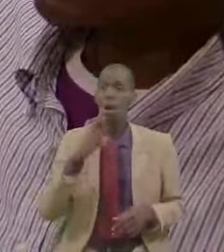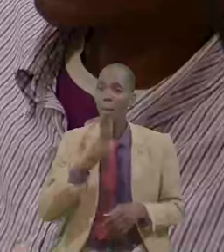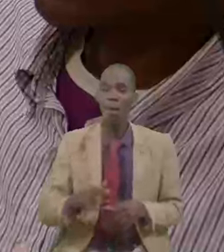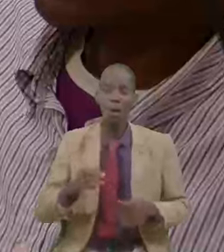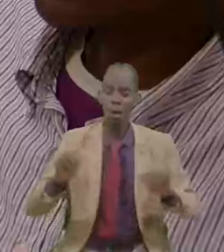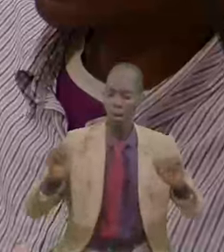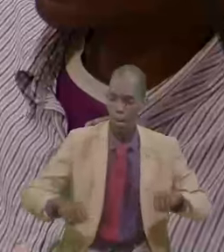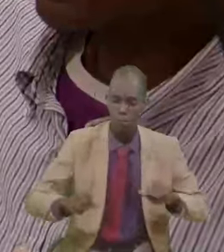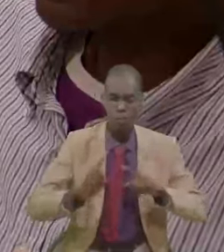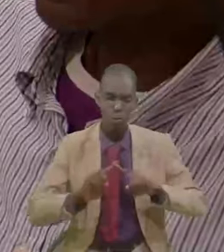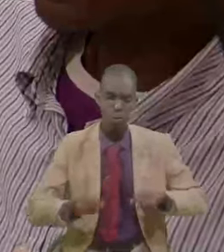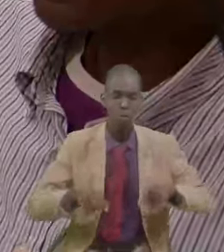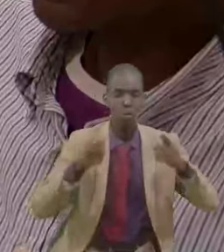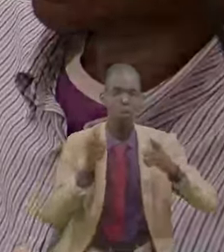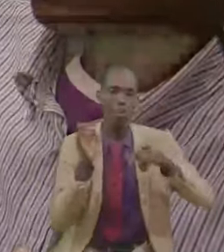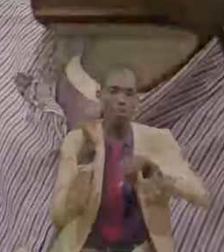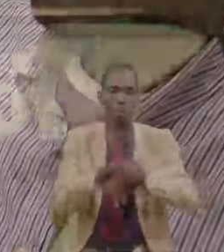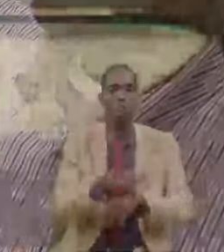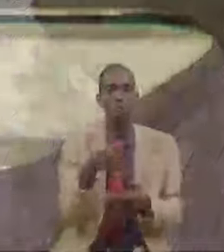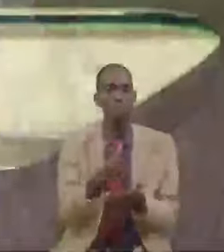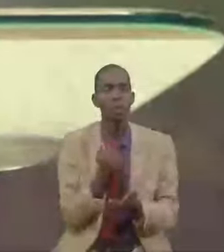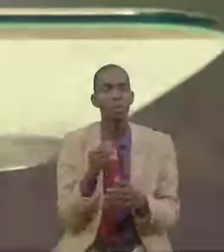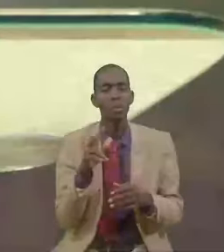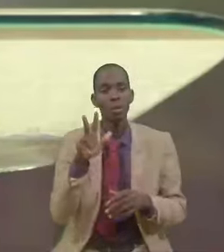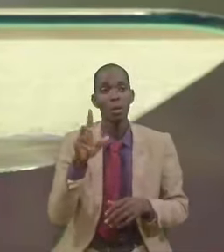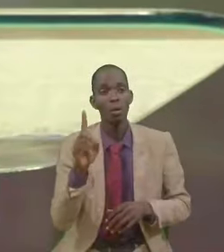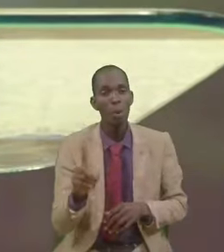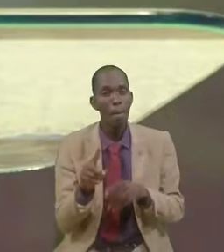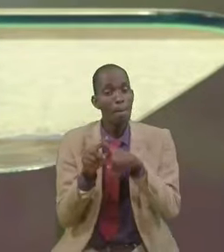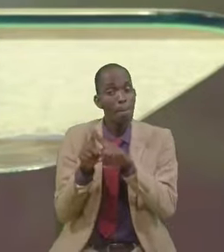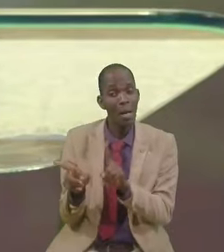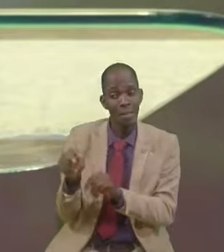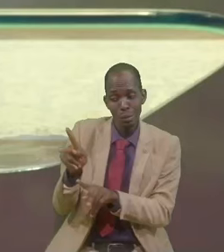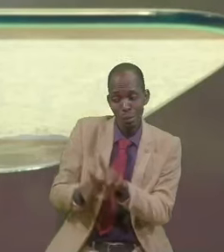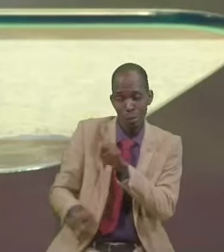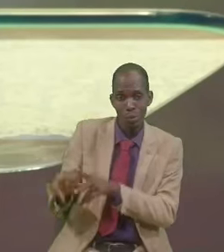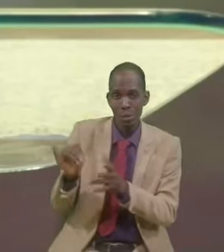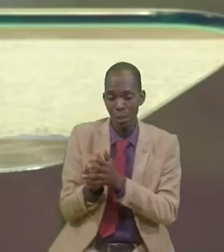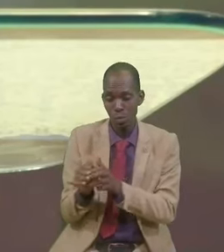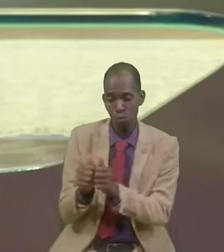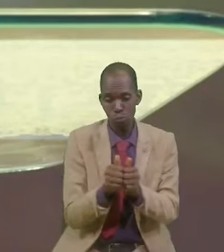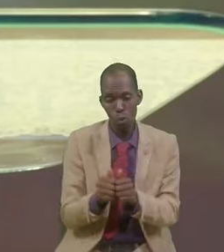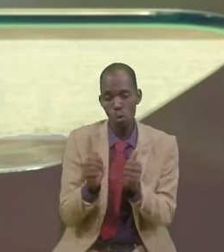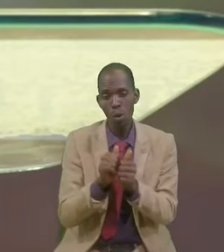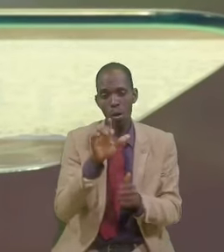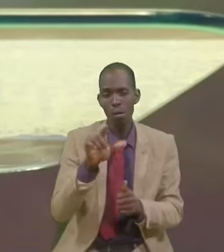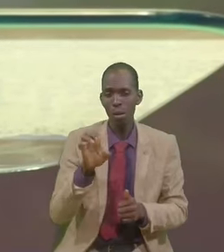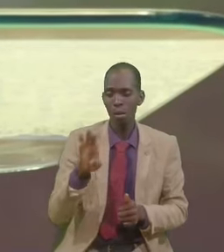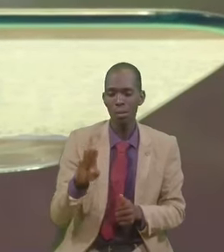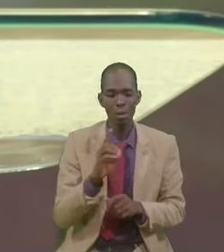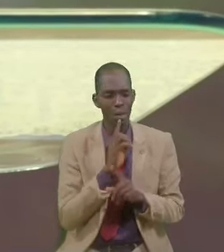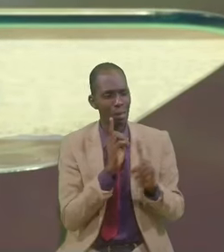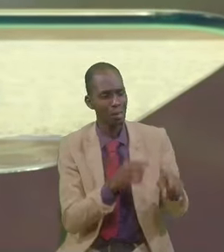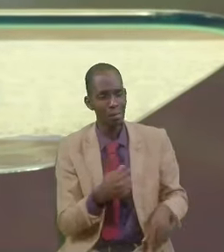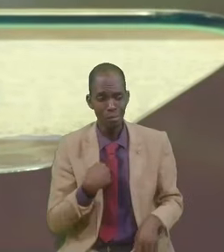Nous y serons vainqueurs. Verset 31. Mais les hommes qui étaient allés avec lui disent, nous ne pouvons